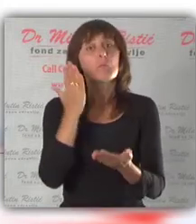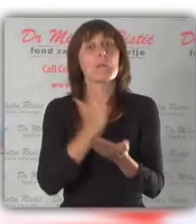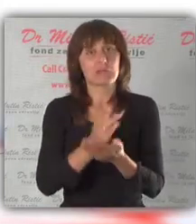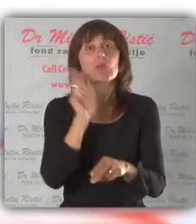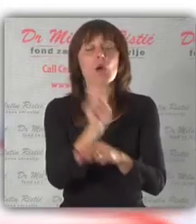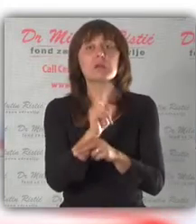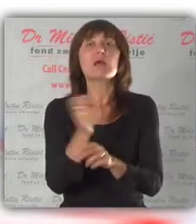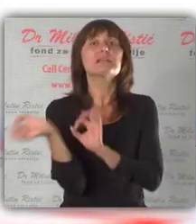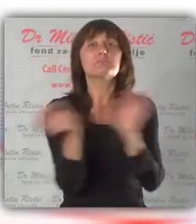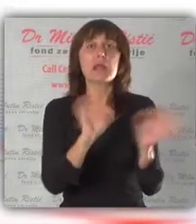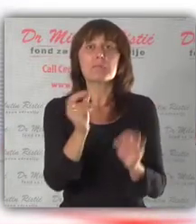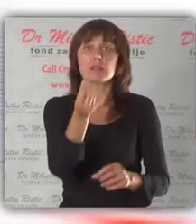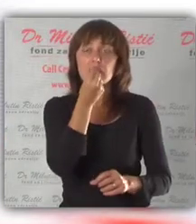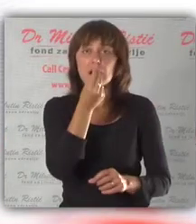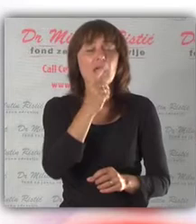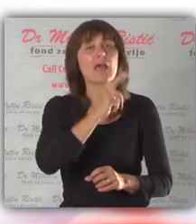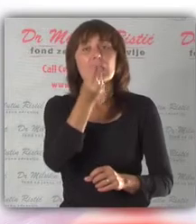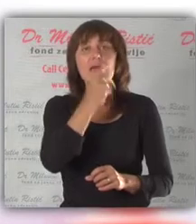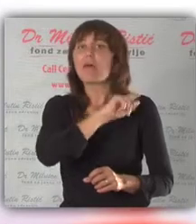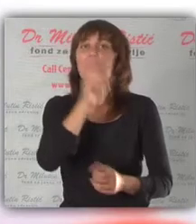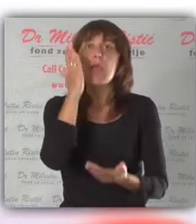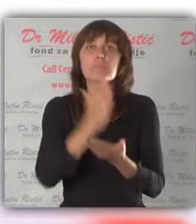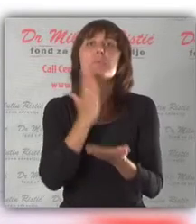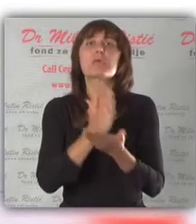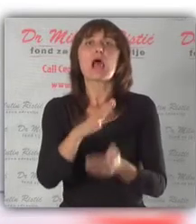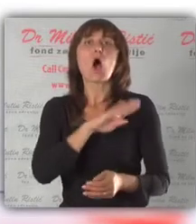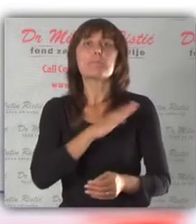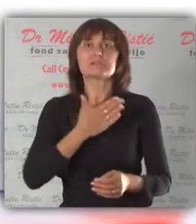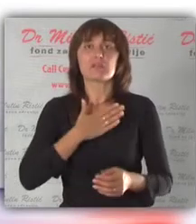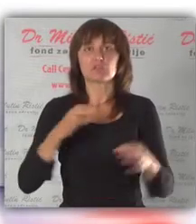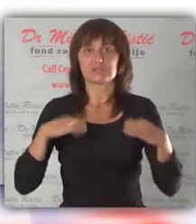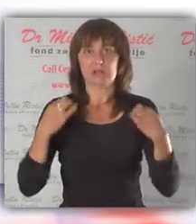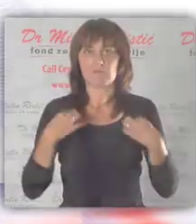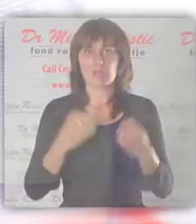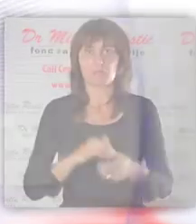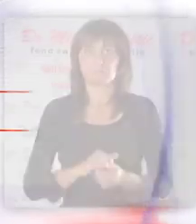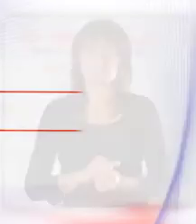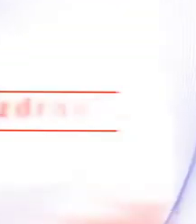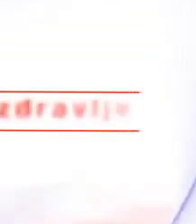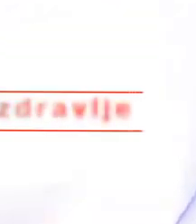biti oprezniji pri pripremi hrane kako hrana ne bi bila opasna po našem zdravlju.